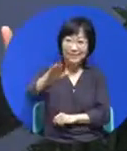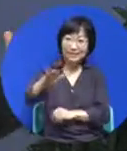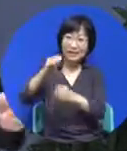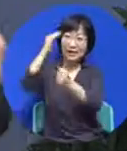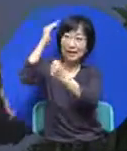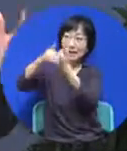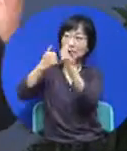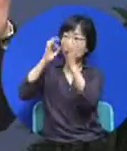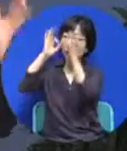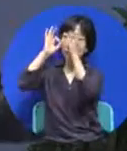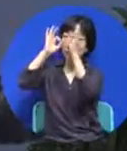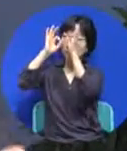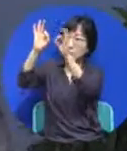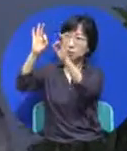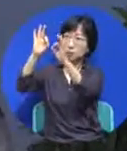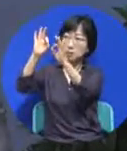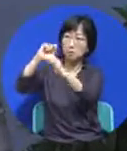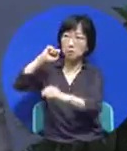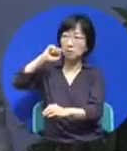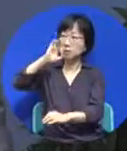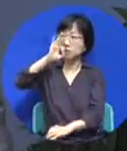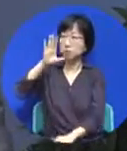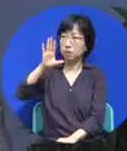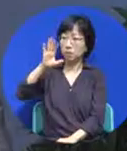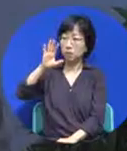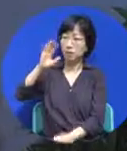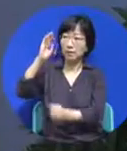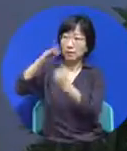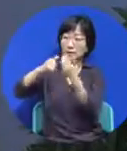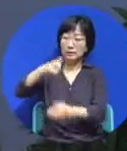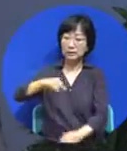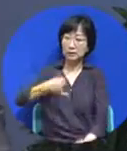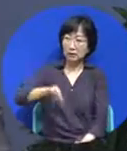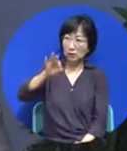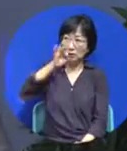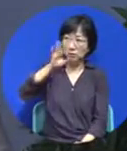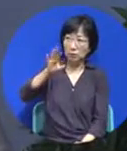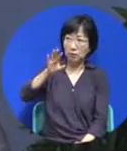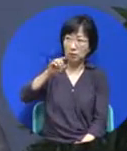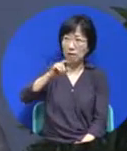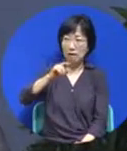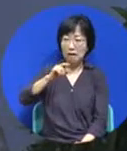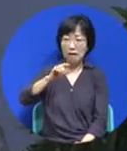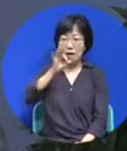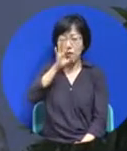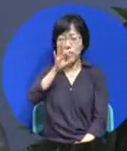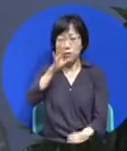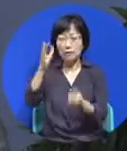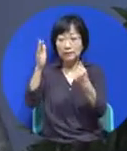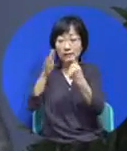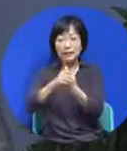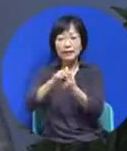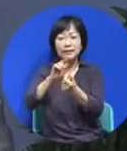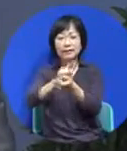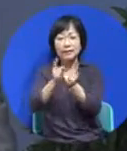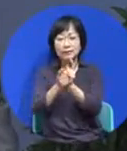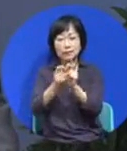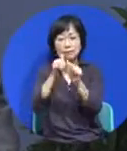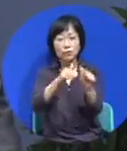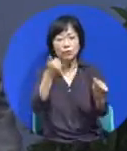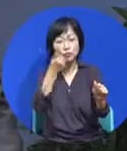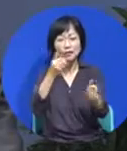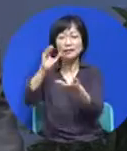믿을 수도 없고 자녀 될 수 없기 때문에 그리스도를 보내시겠다고 약속하신 거예요. We cannot meet God. We can never see God. We can never be saved. And so that